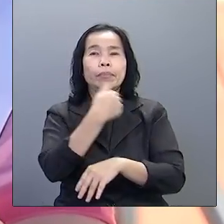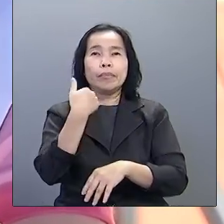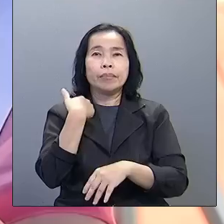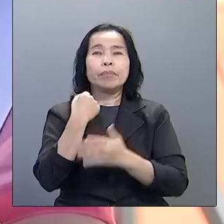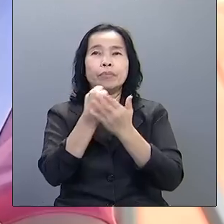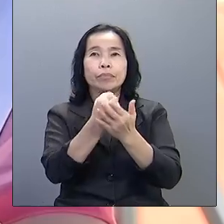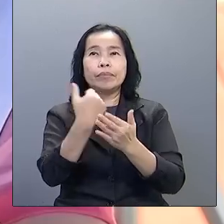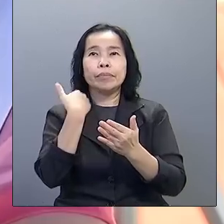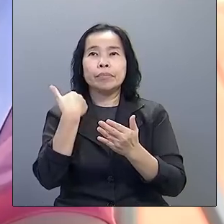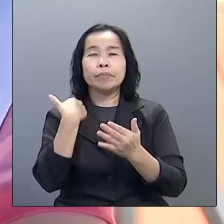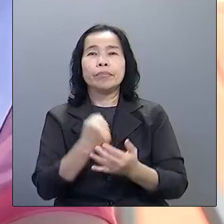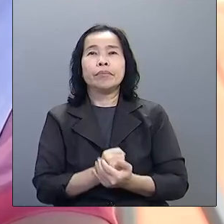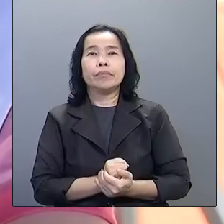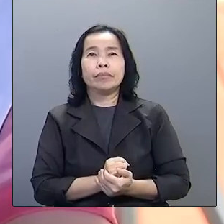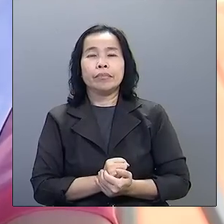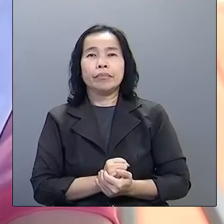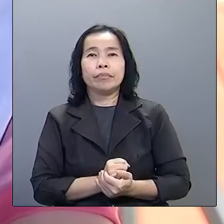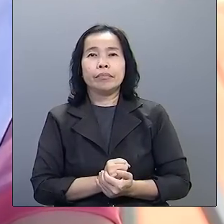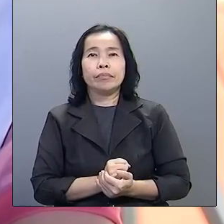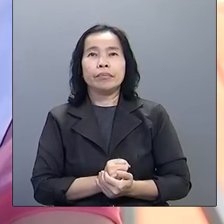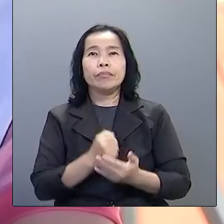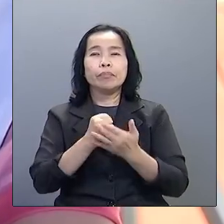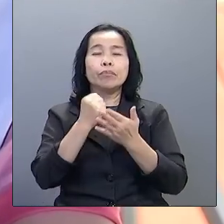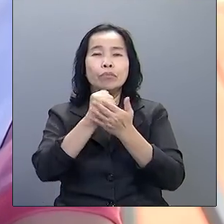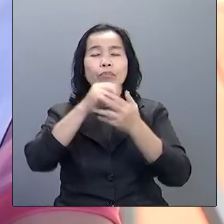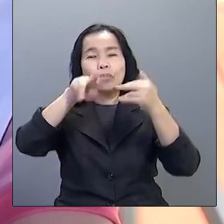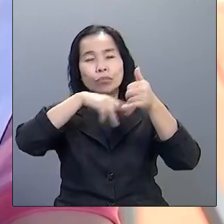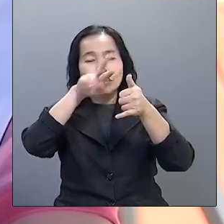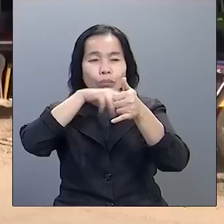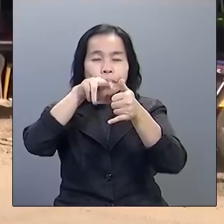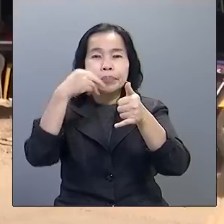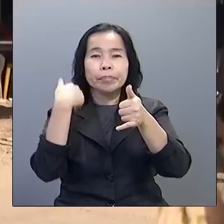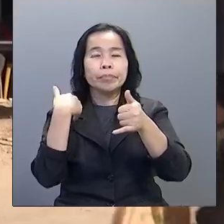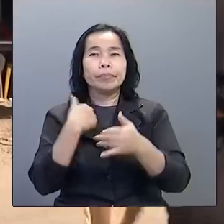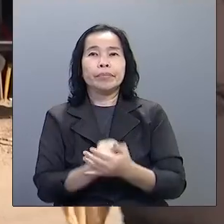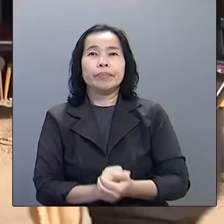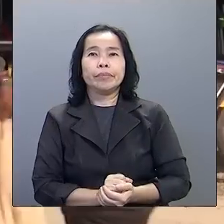ที่โรงพยาบาลที่เขาอยู่ค่ะในการติดตามต่อเนื่อง